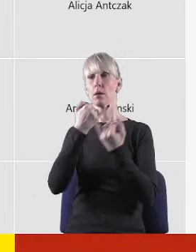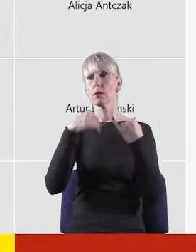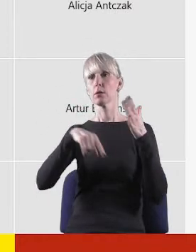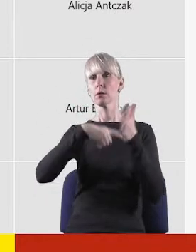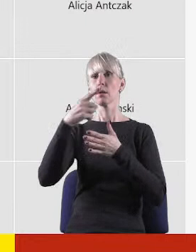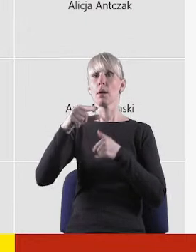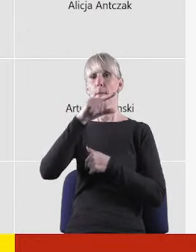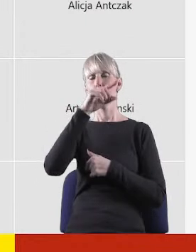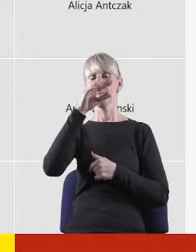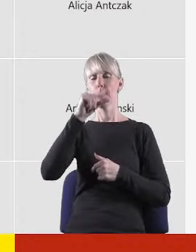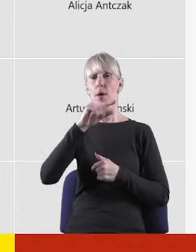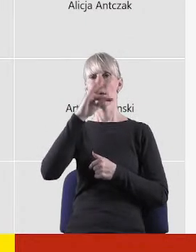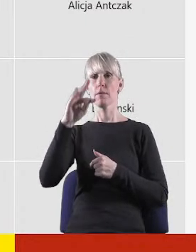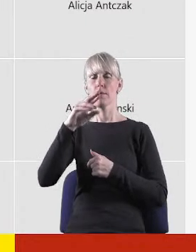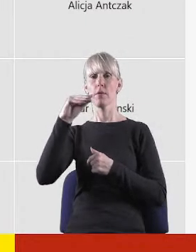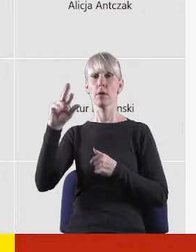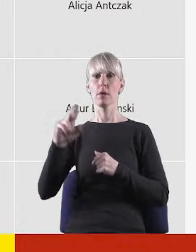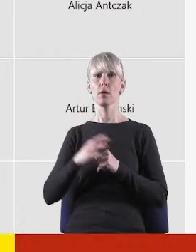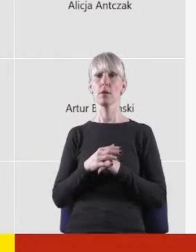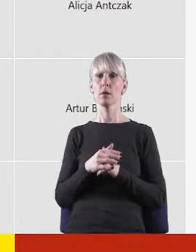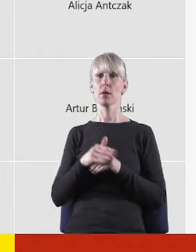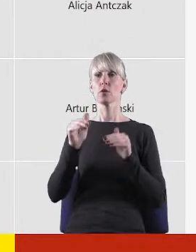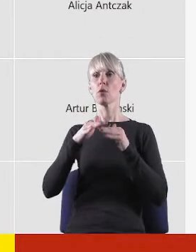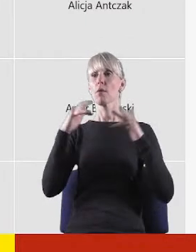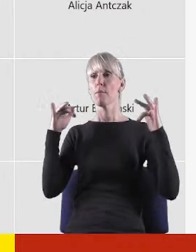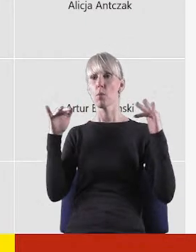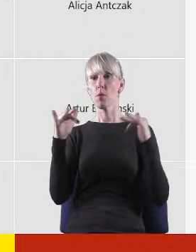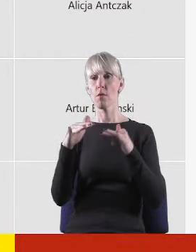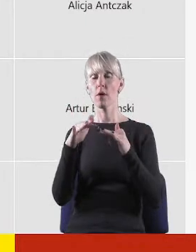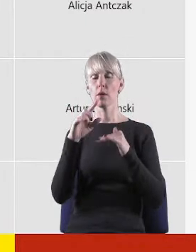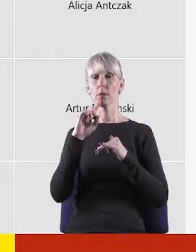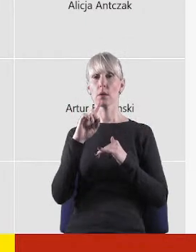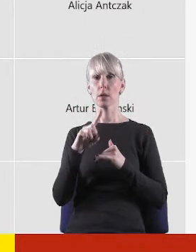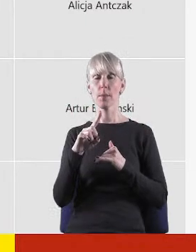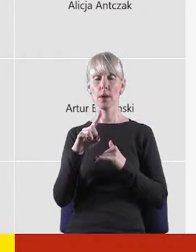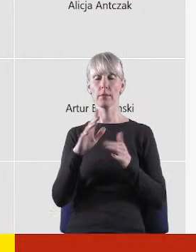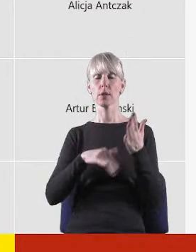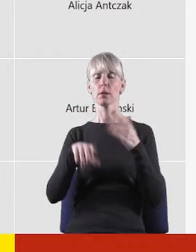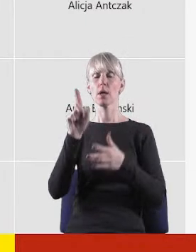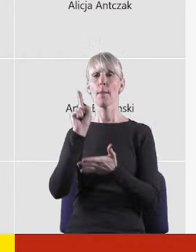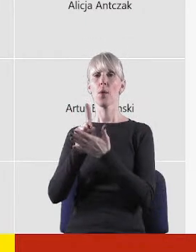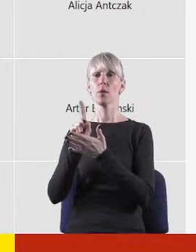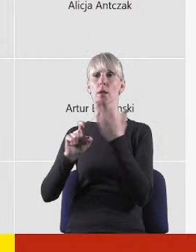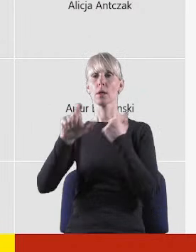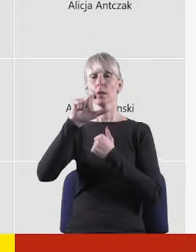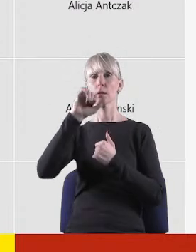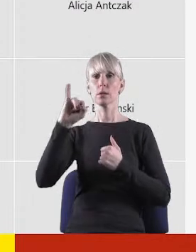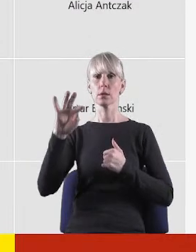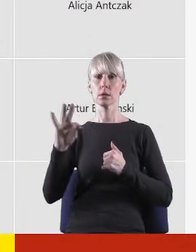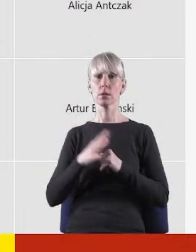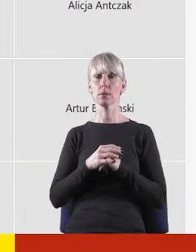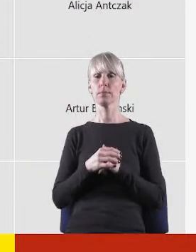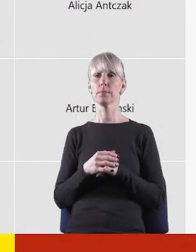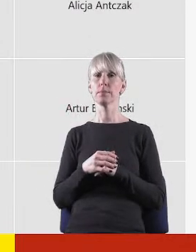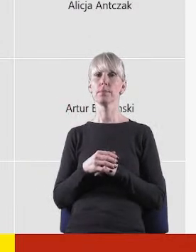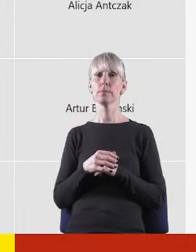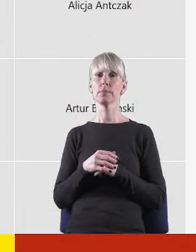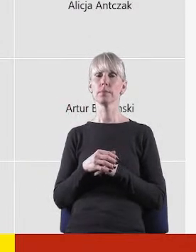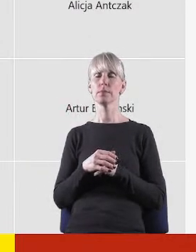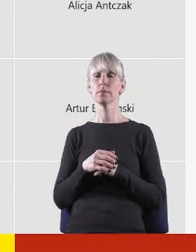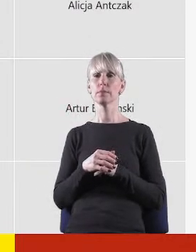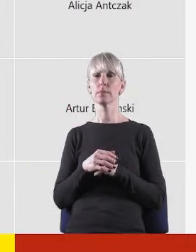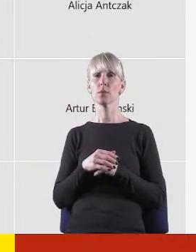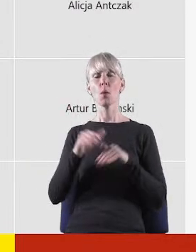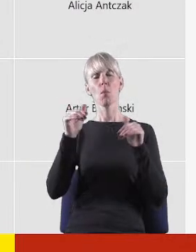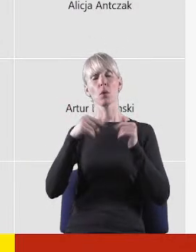PFR-u, czy one pana zdaniem wpływają tutaj na ten podatek dochodowy i na te wpływy z CIT-u? Bo tam by jeszcze